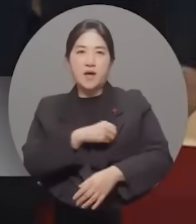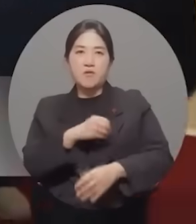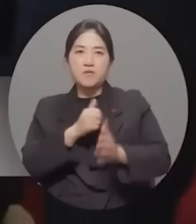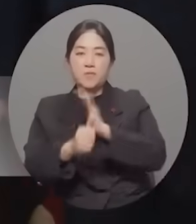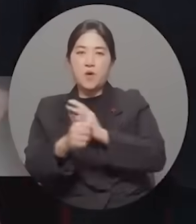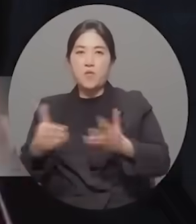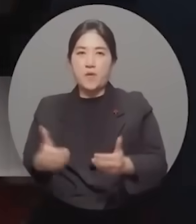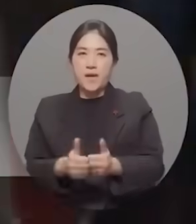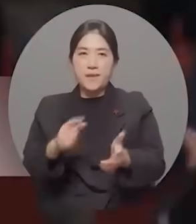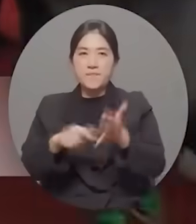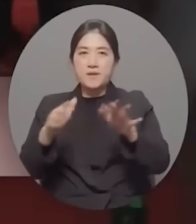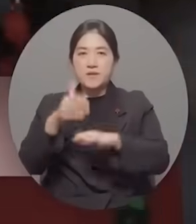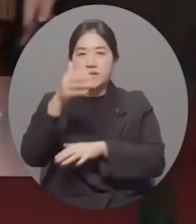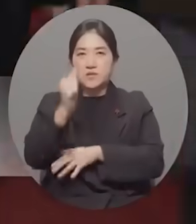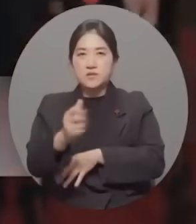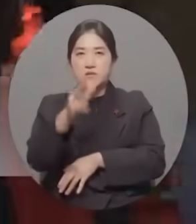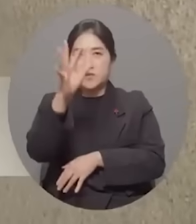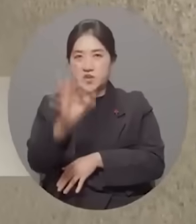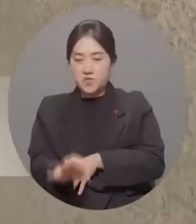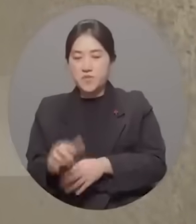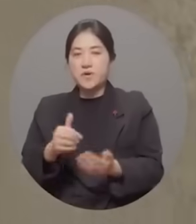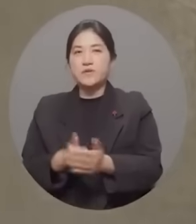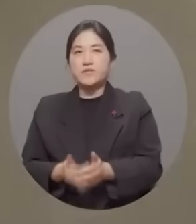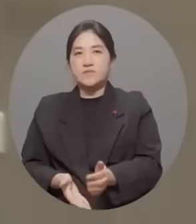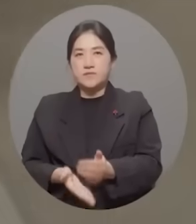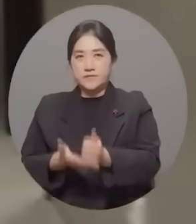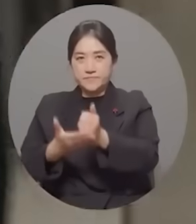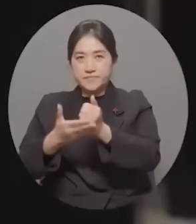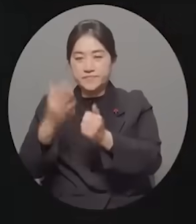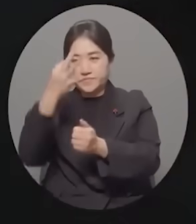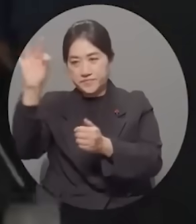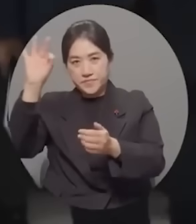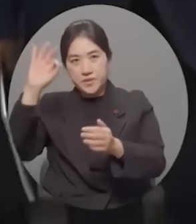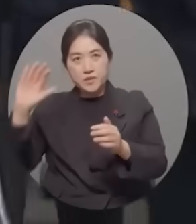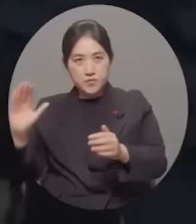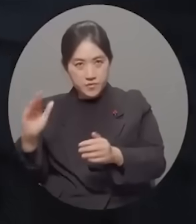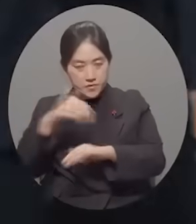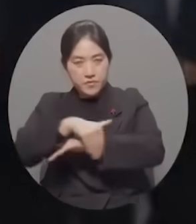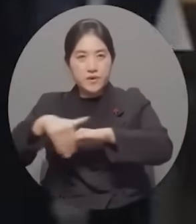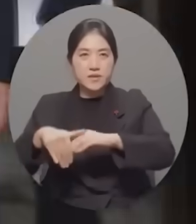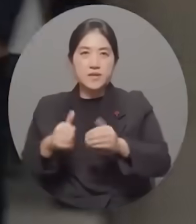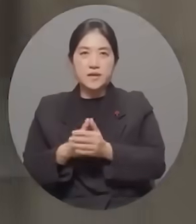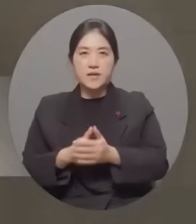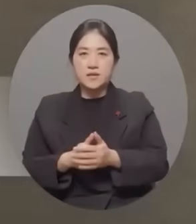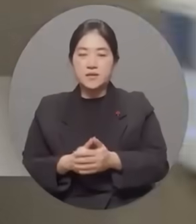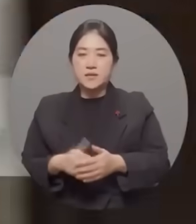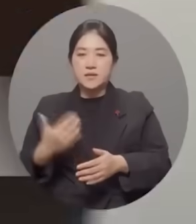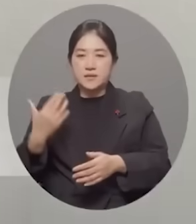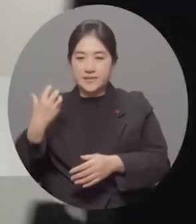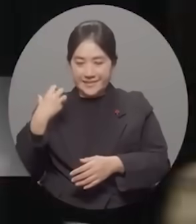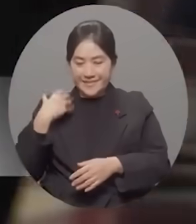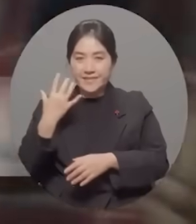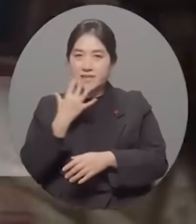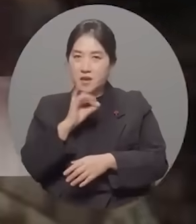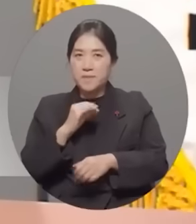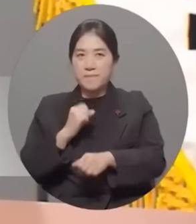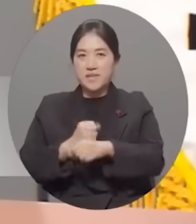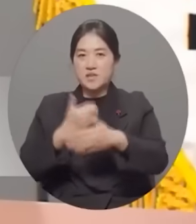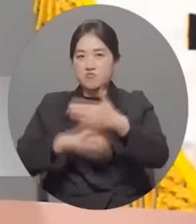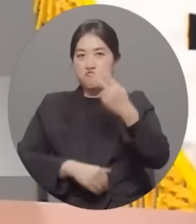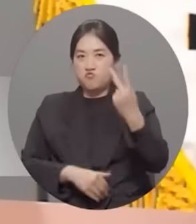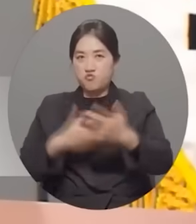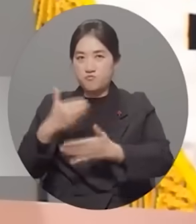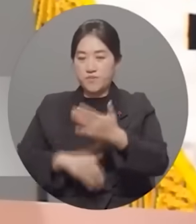열어 비대위원 10명을 추인할 예정입니다. 원내대표와 정책위의장 등 당연직 2명을 뺀 임명직